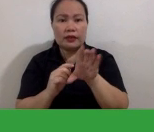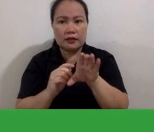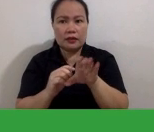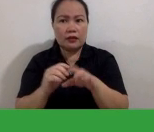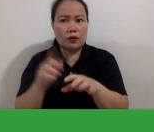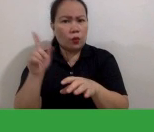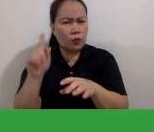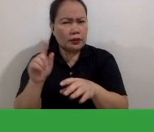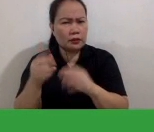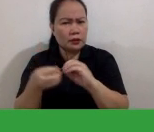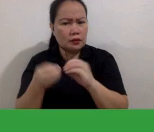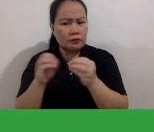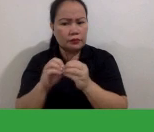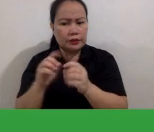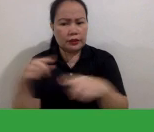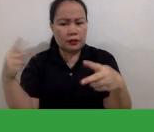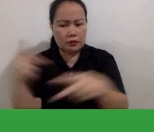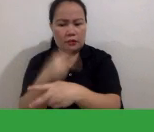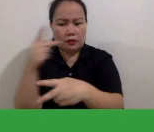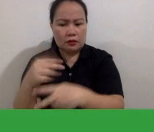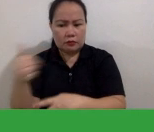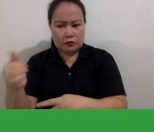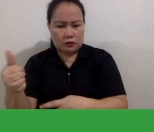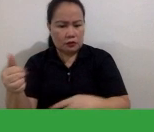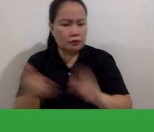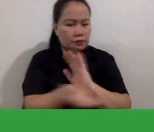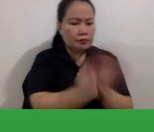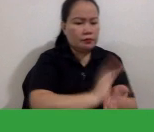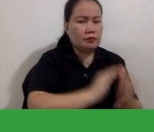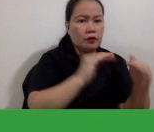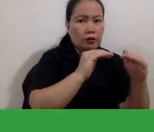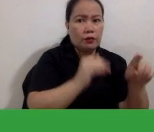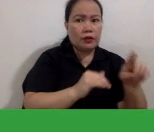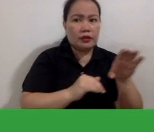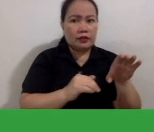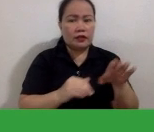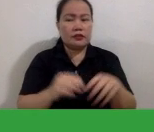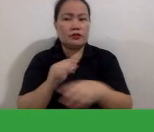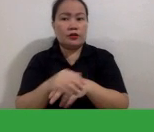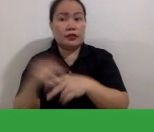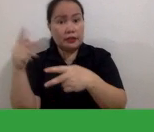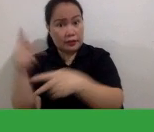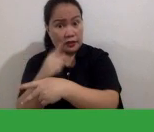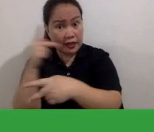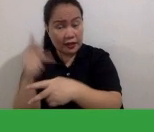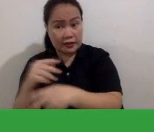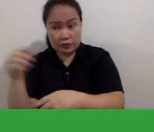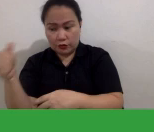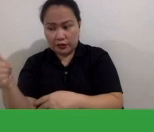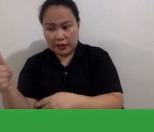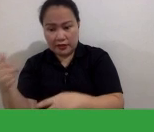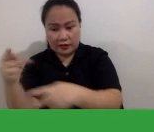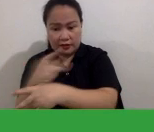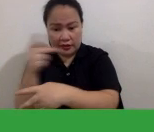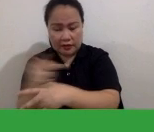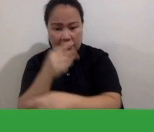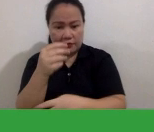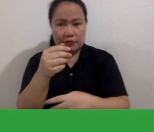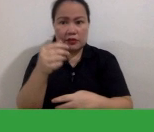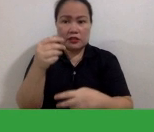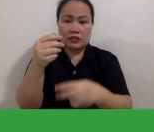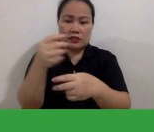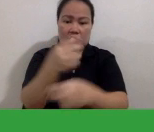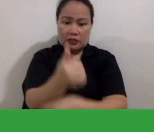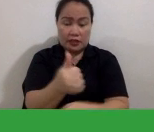po? Ano ang imumultiply natin sa 10 para maging 100? That is 10. So, kung anong minultiply mo sa